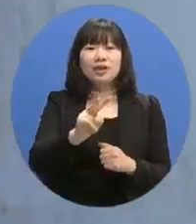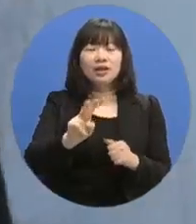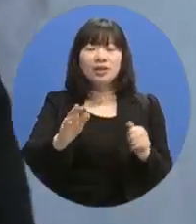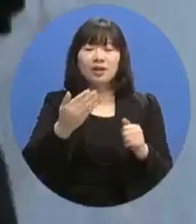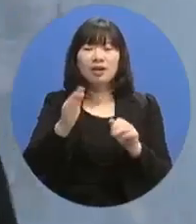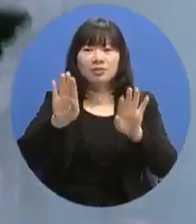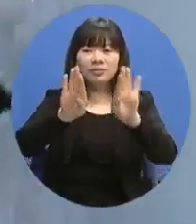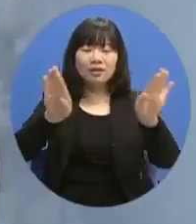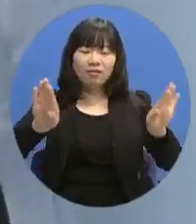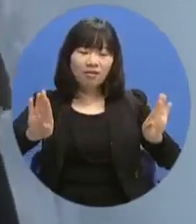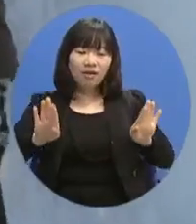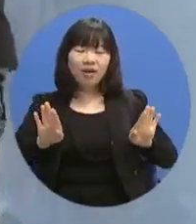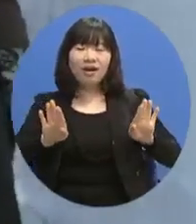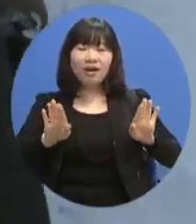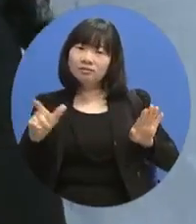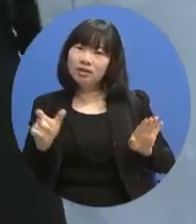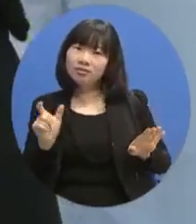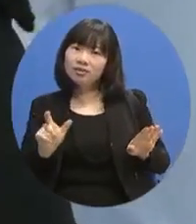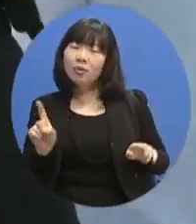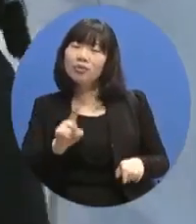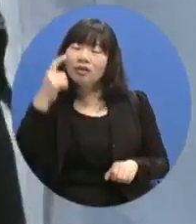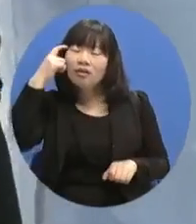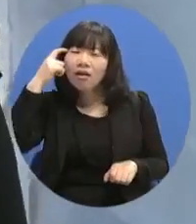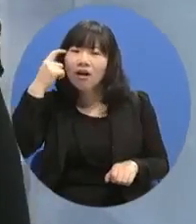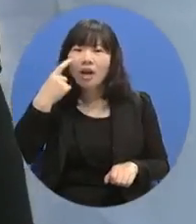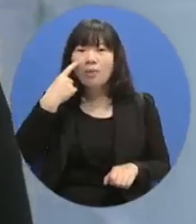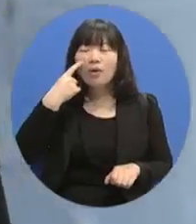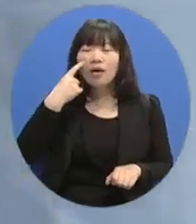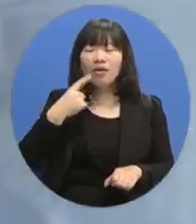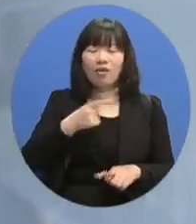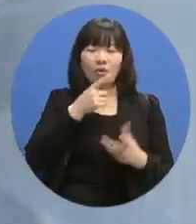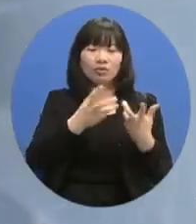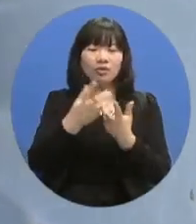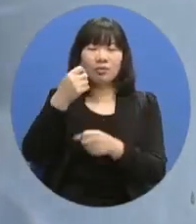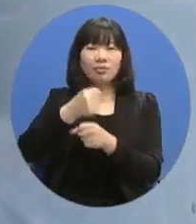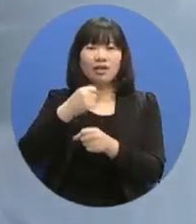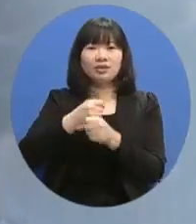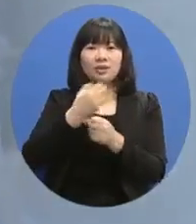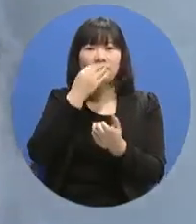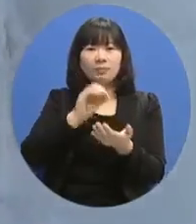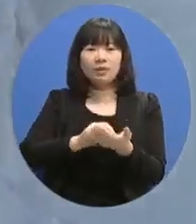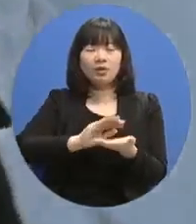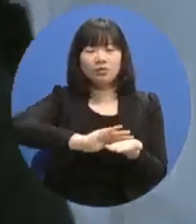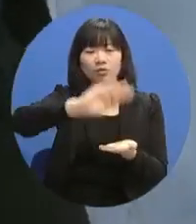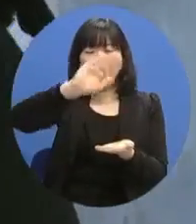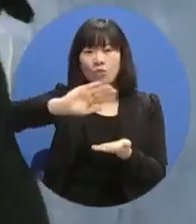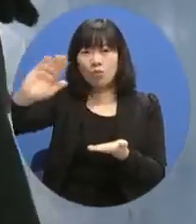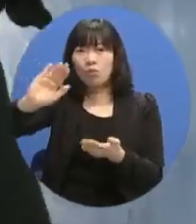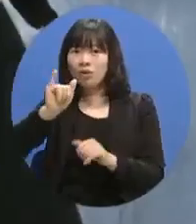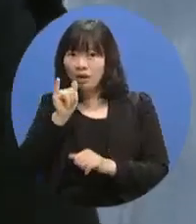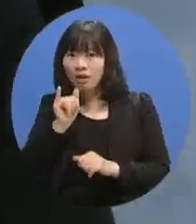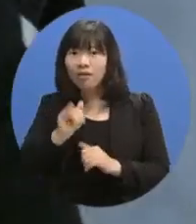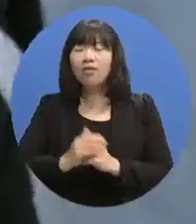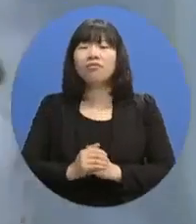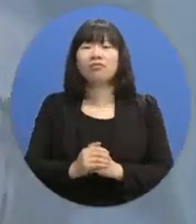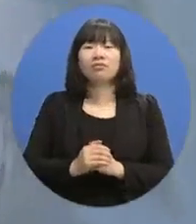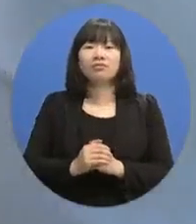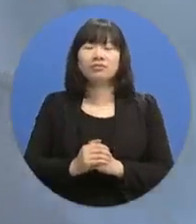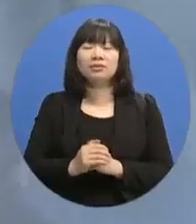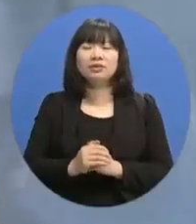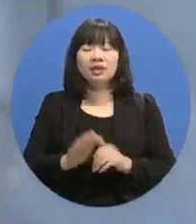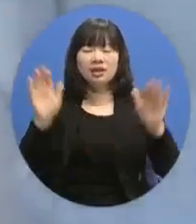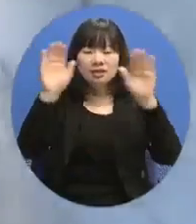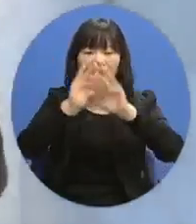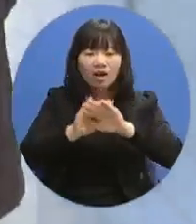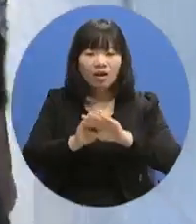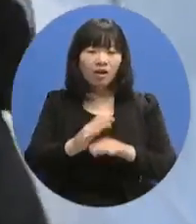만져봐. 단단한 거 어떤가? 우와, 얼음으로 만든 벽돌이네. 벽돌이 없는데도 고야,